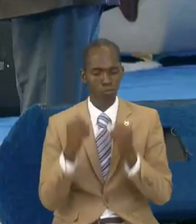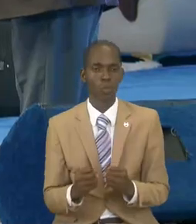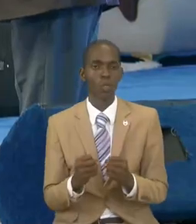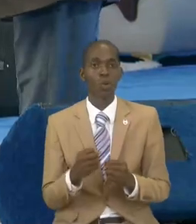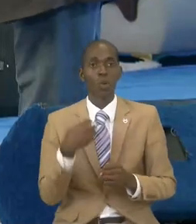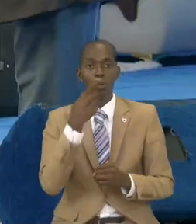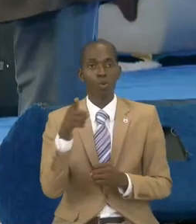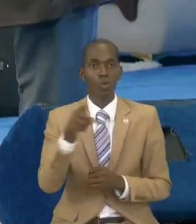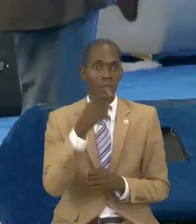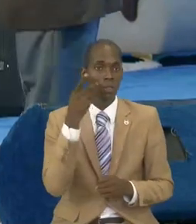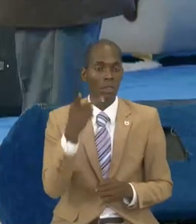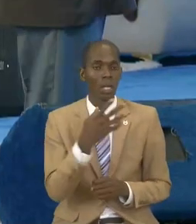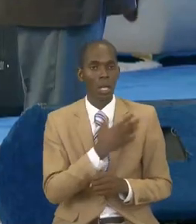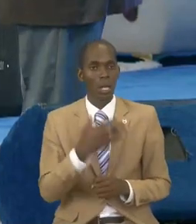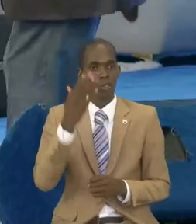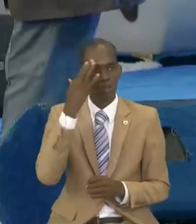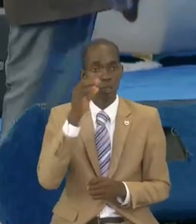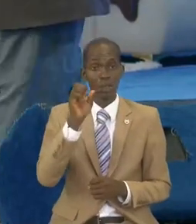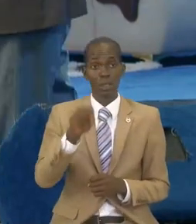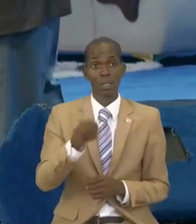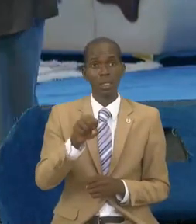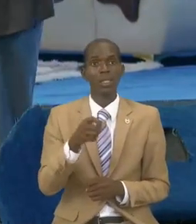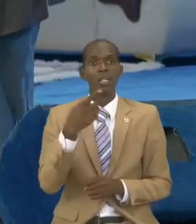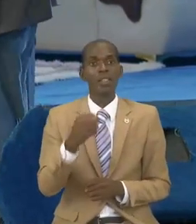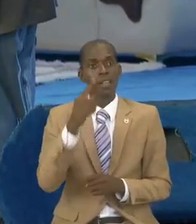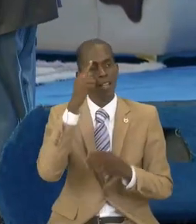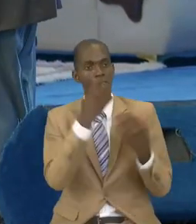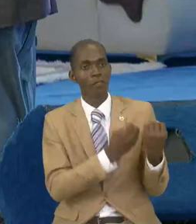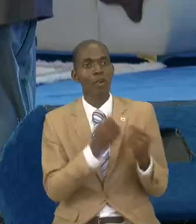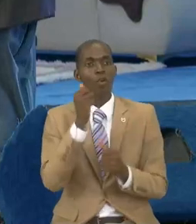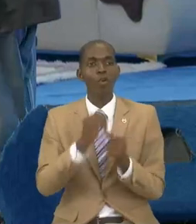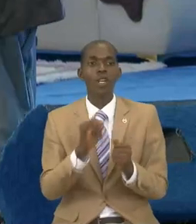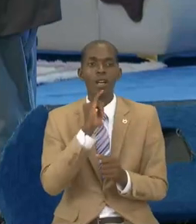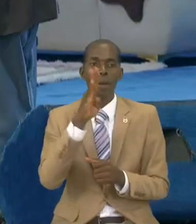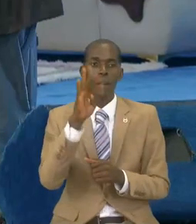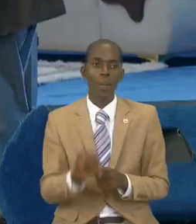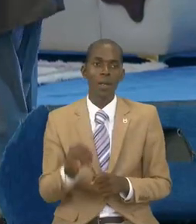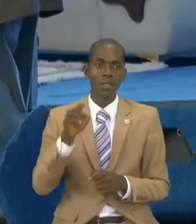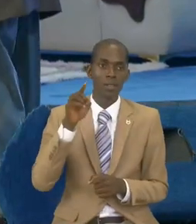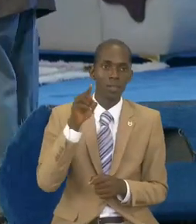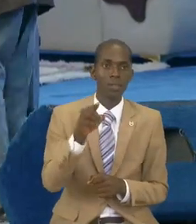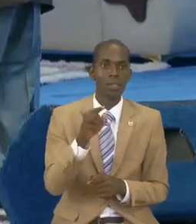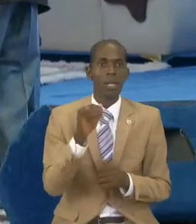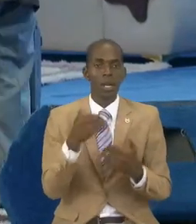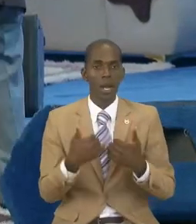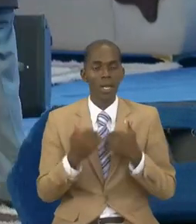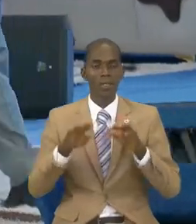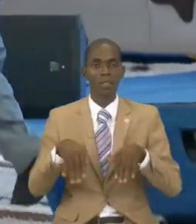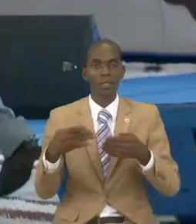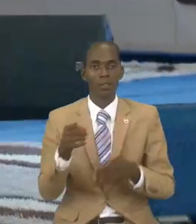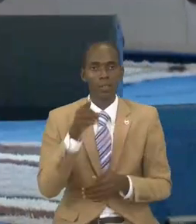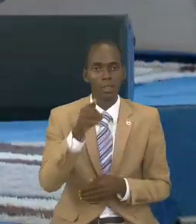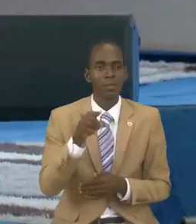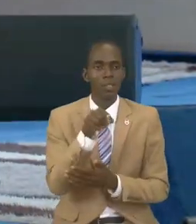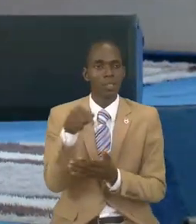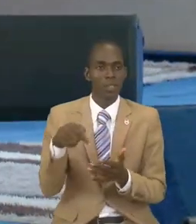ferme. C'est la foi en lui qui a donné à cet homme cette entière